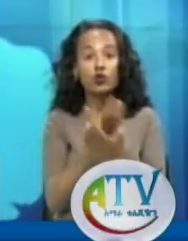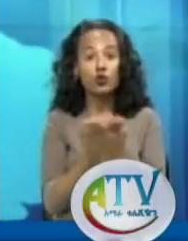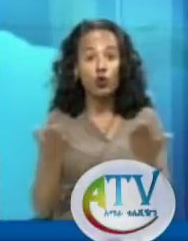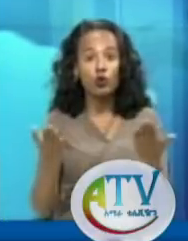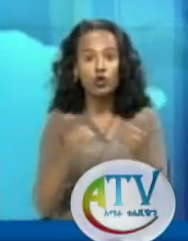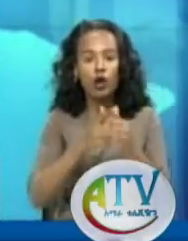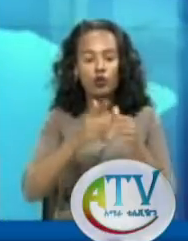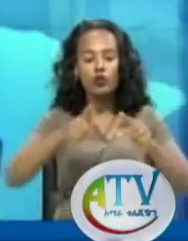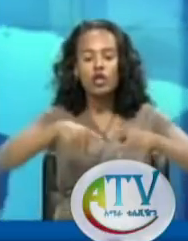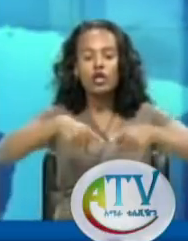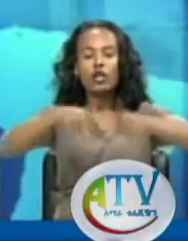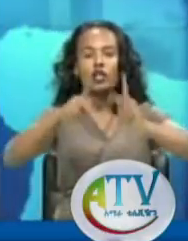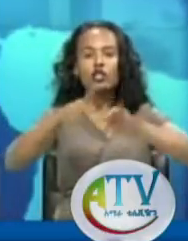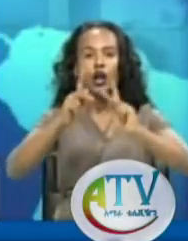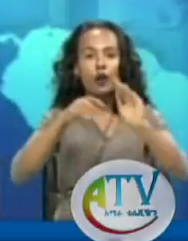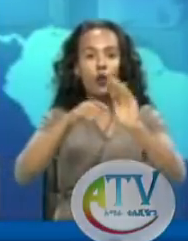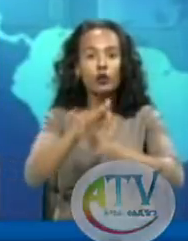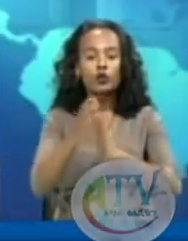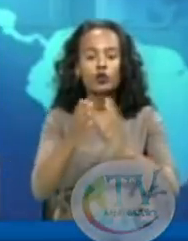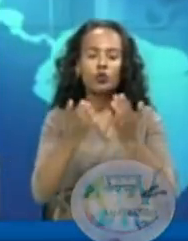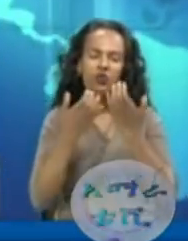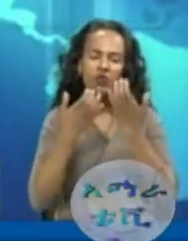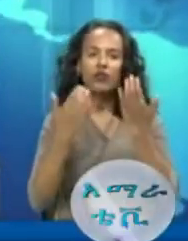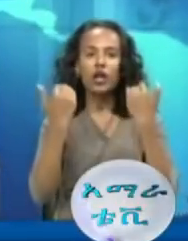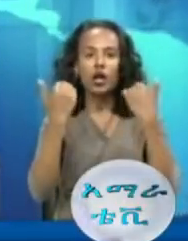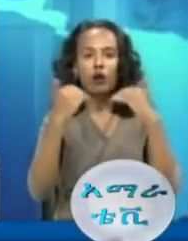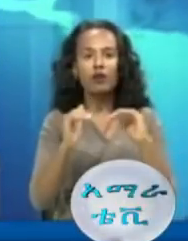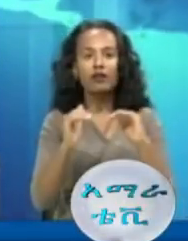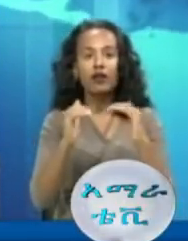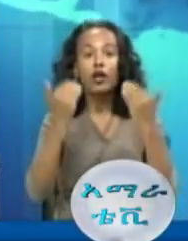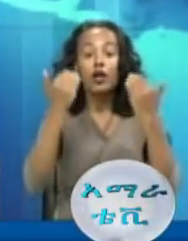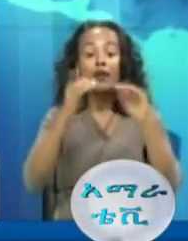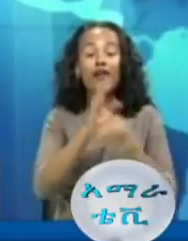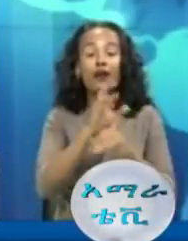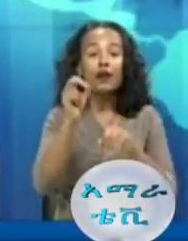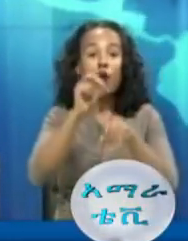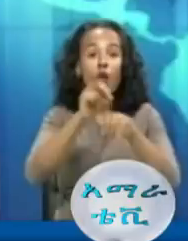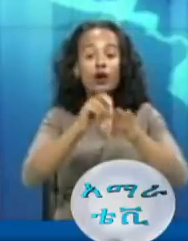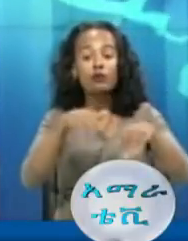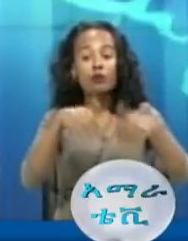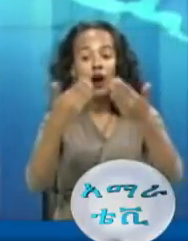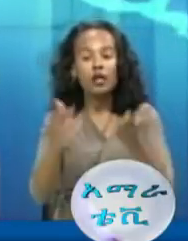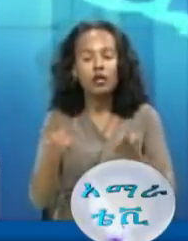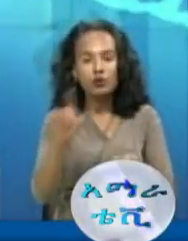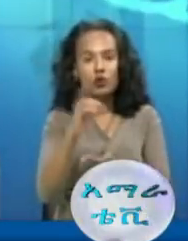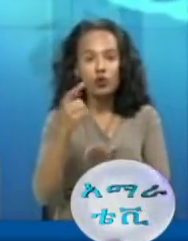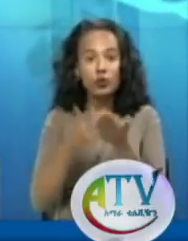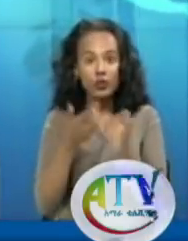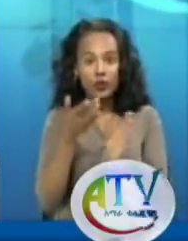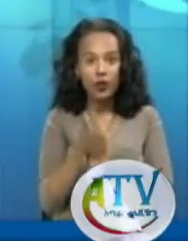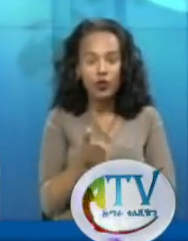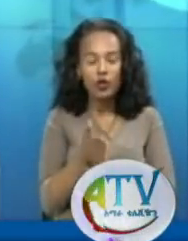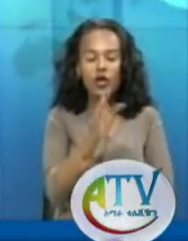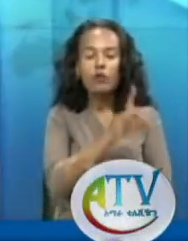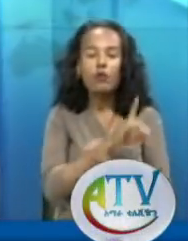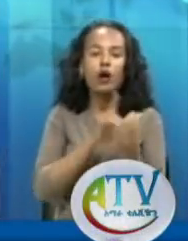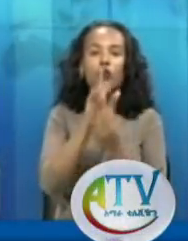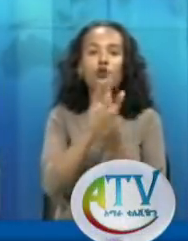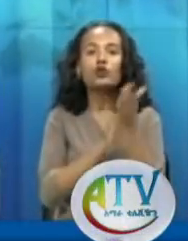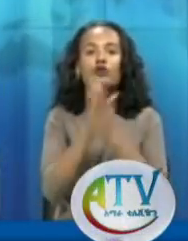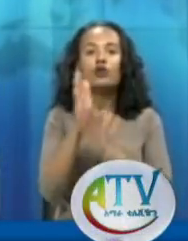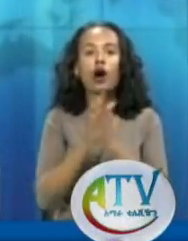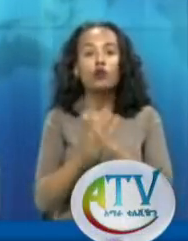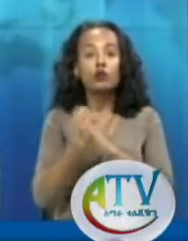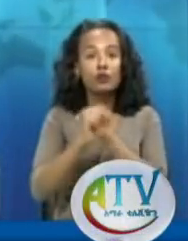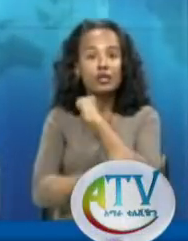የእርሻ ግብዓቶችን በሚፈለገው መጠን መጥነና ወቅት ማቅረብ ሲሆን በዚህ ረገድ በክልሎች ፍላጎት